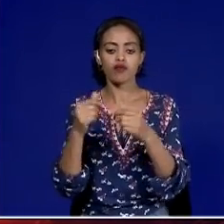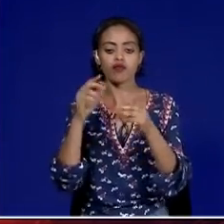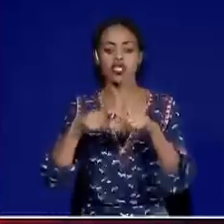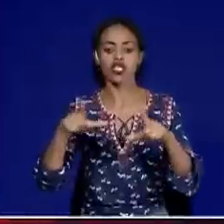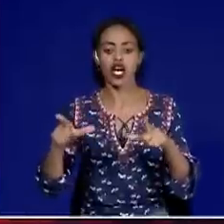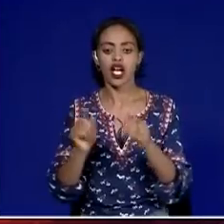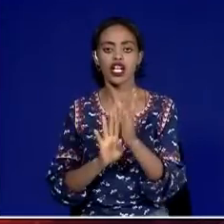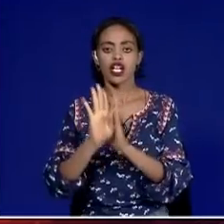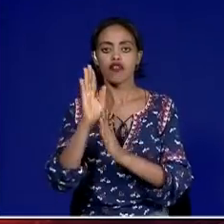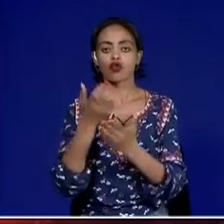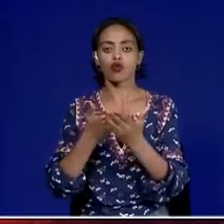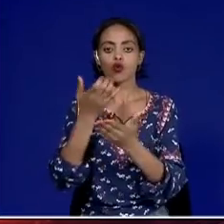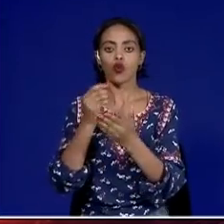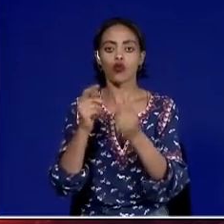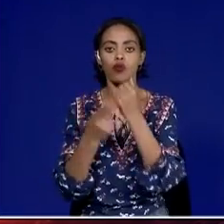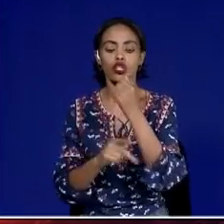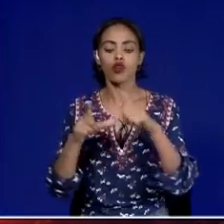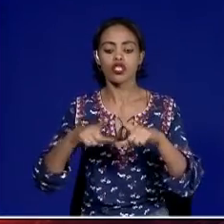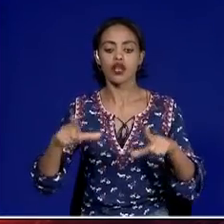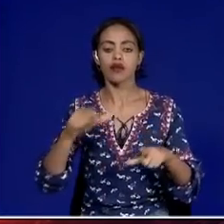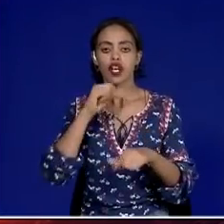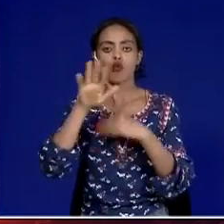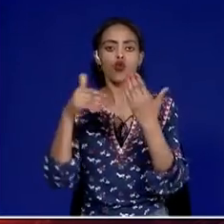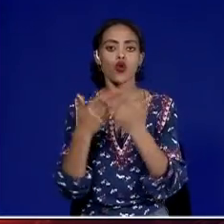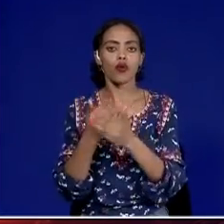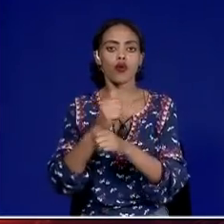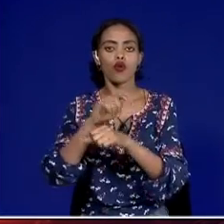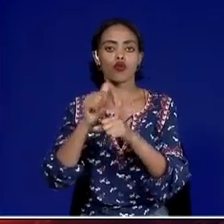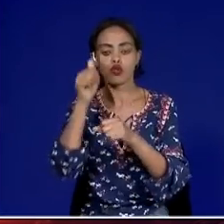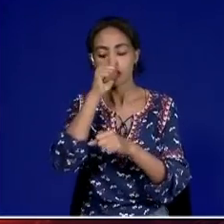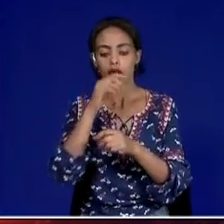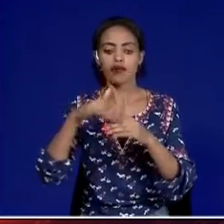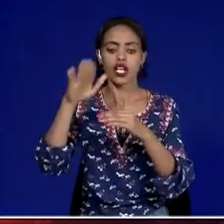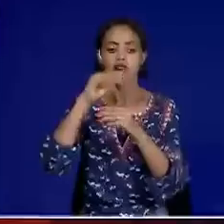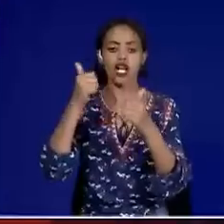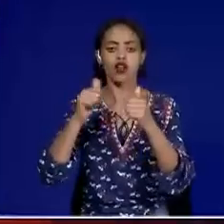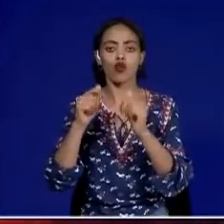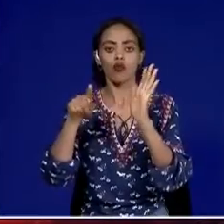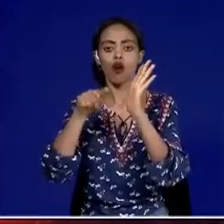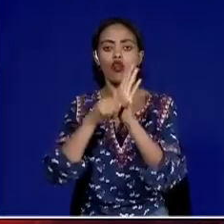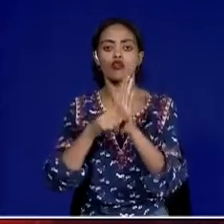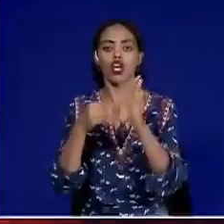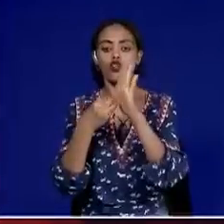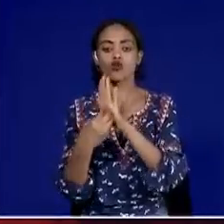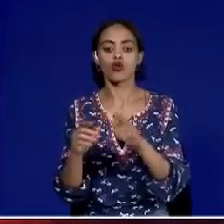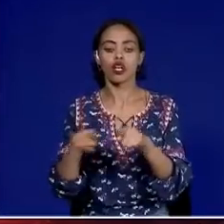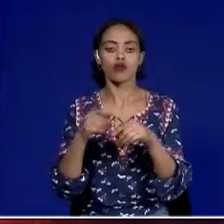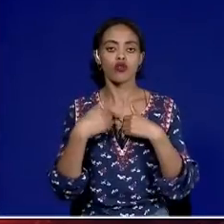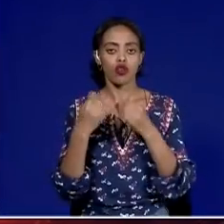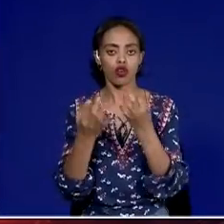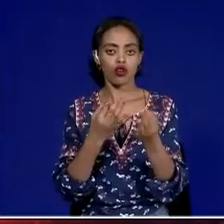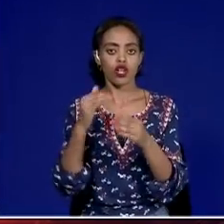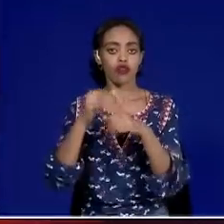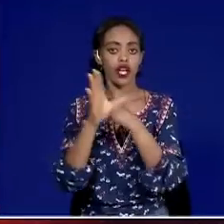ምዝሓል ዕቤት ቁጠባን ፖለቲካዊ ዘይምርጋዕን ኩለመዳይ ማሕበረ ቁጠባዊ ኢትዮጵያ ብዝለዓለ መልክዑ ብኣሉታይ ፀልዎ ከም ዘሎ ገሊጹ። ኣብቲ ሃገር